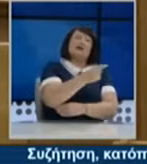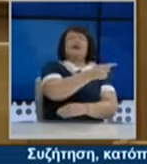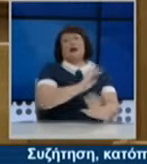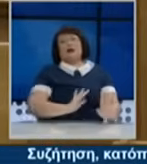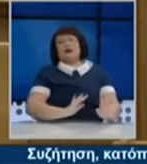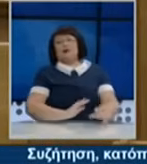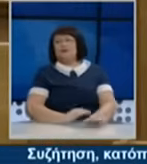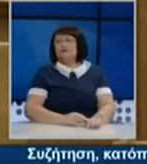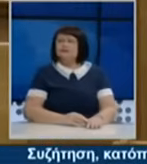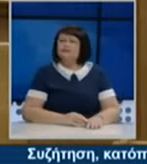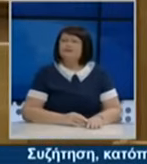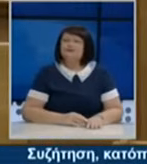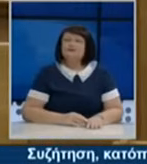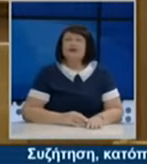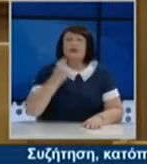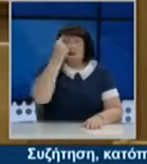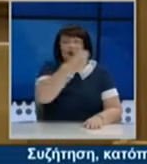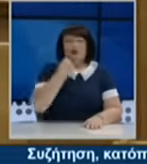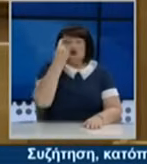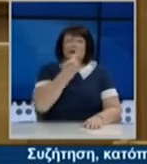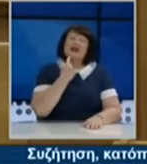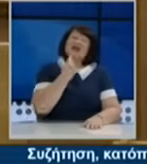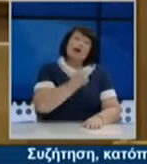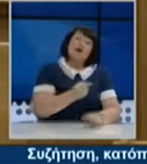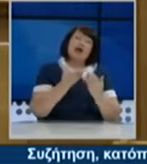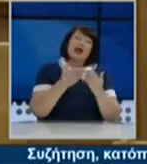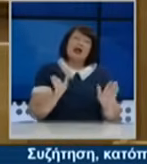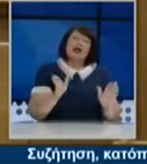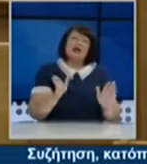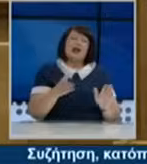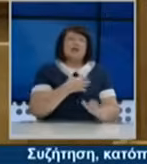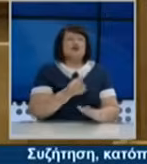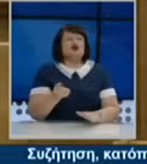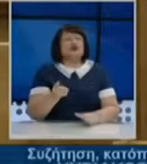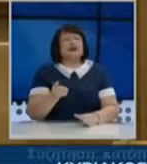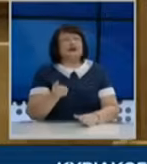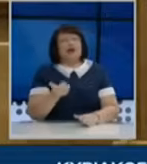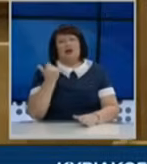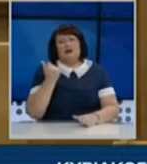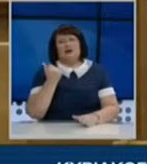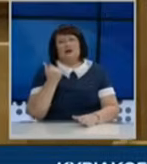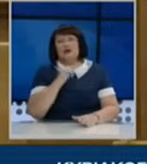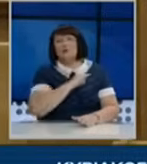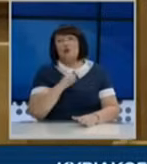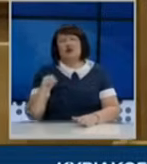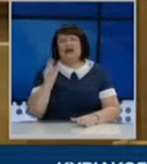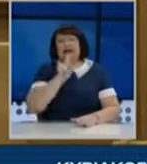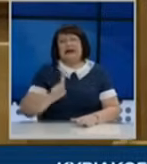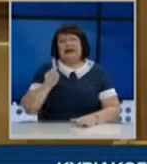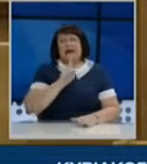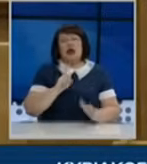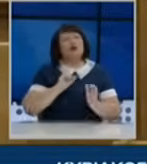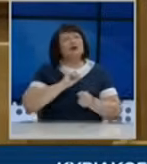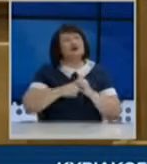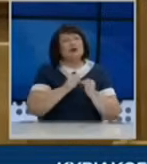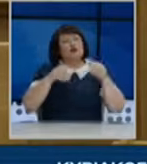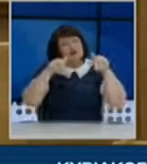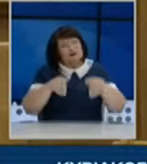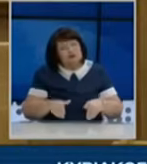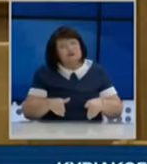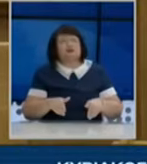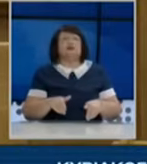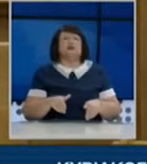Και προσωπικά τον Πρωθυπουργό εγώ θα το πω ευθέως, δεν τον εμπιστευόμουν ποτέ. Προσπαθούσα να σεβαστώ την